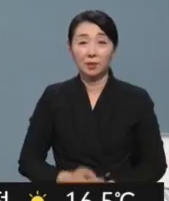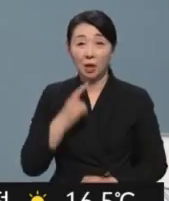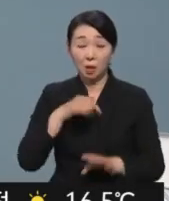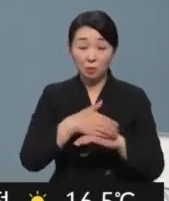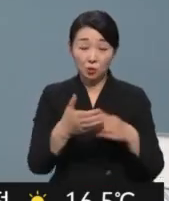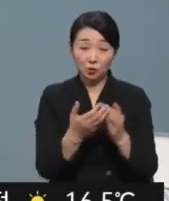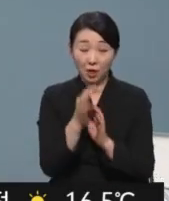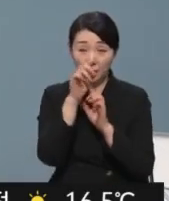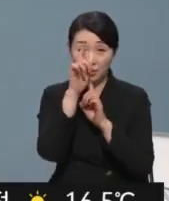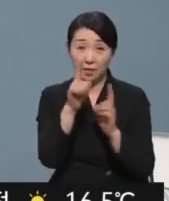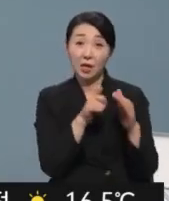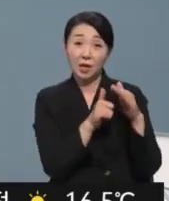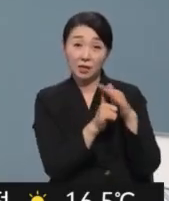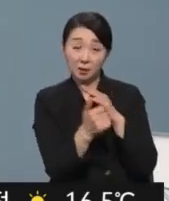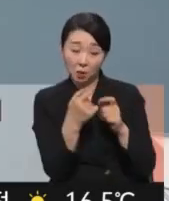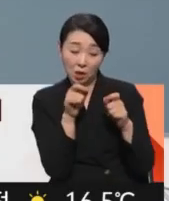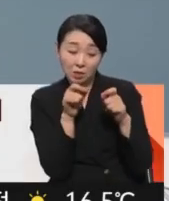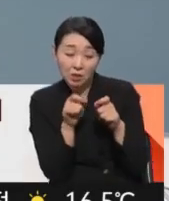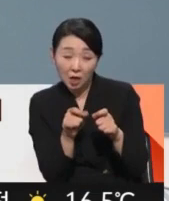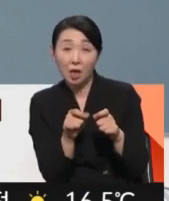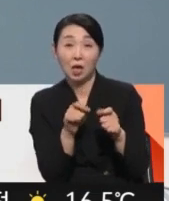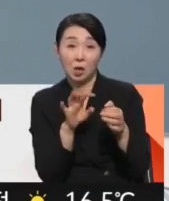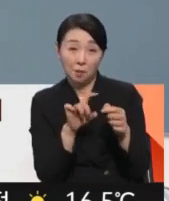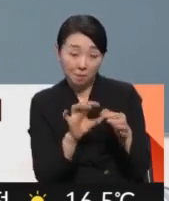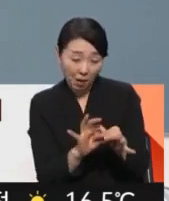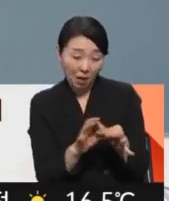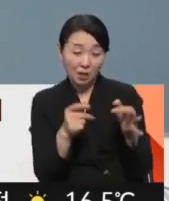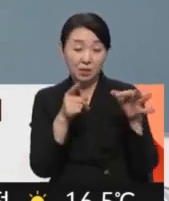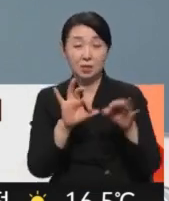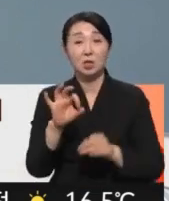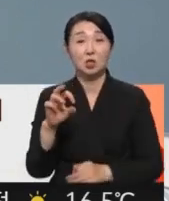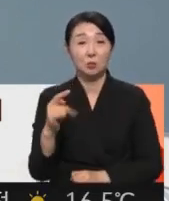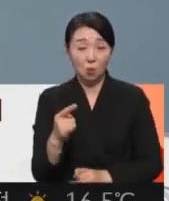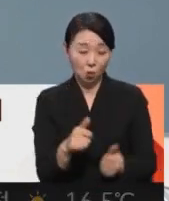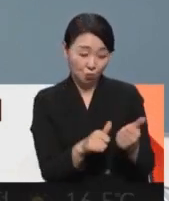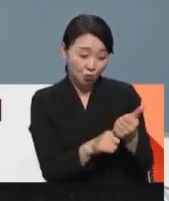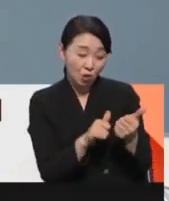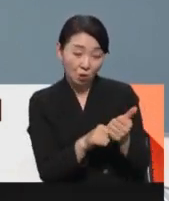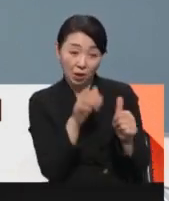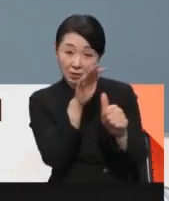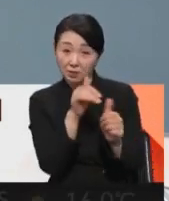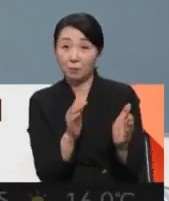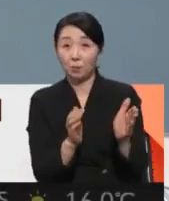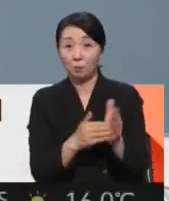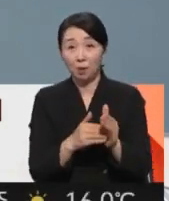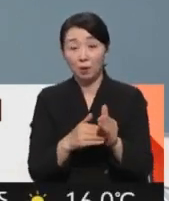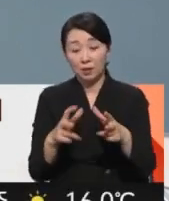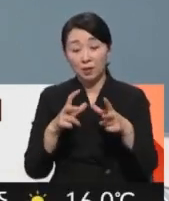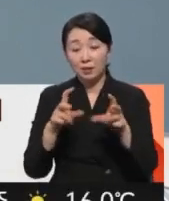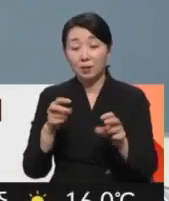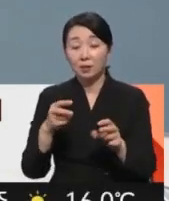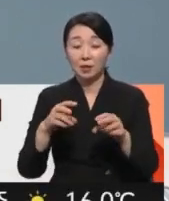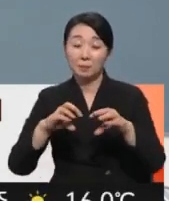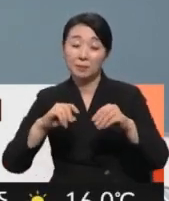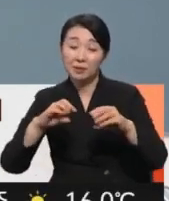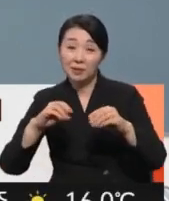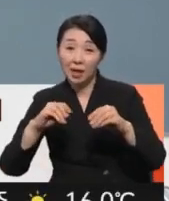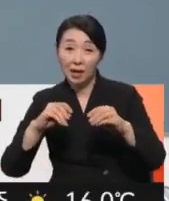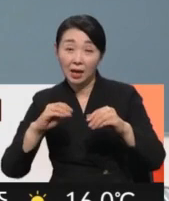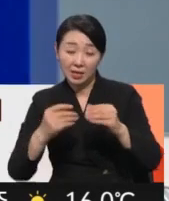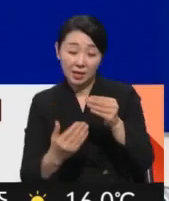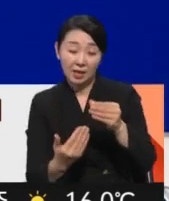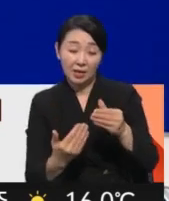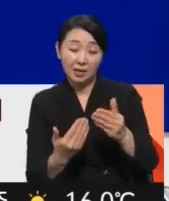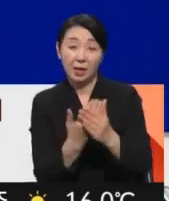민주당 이재명 대표의 최측근 김용 민주연구원 부원장이 검찰에 체포됐습니다. 대장동 개발 특혜 의혹의 핵심인 유동규 전